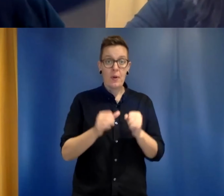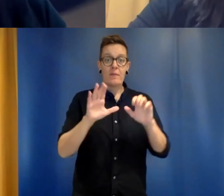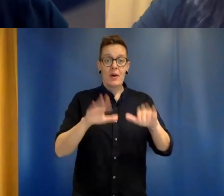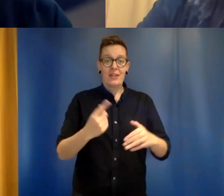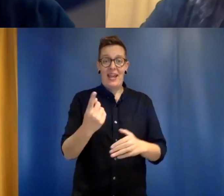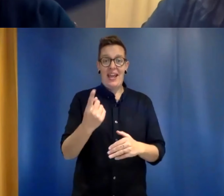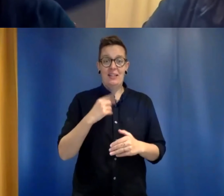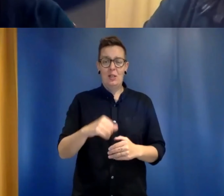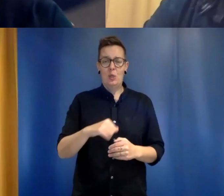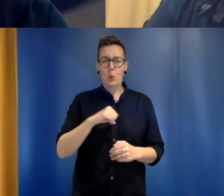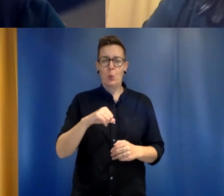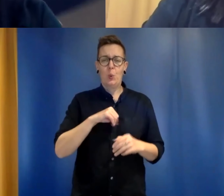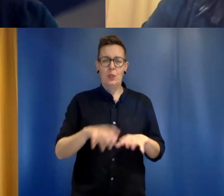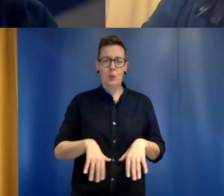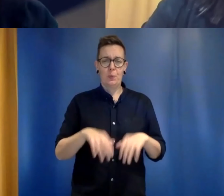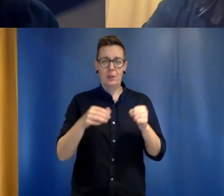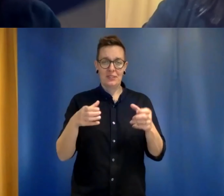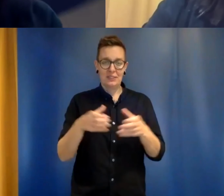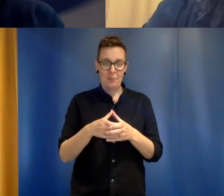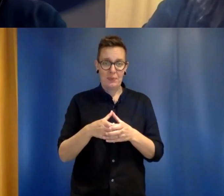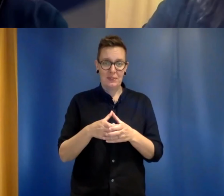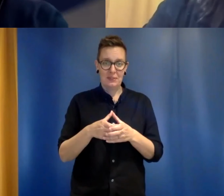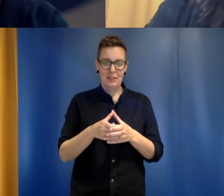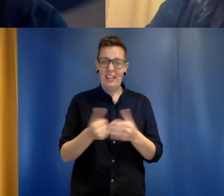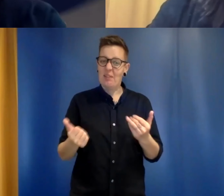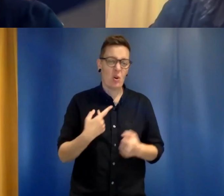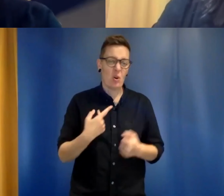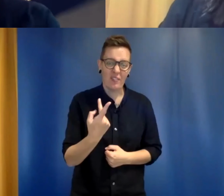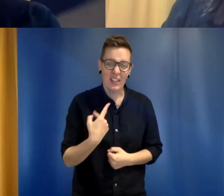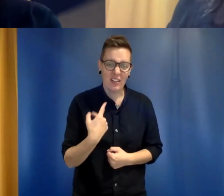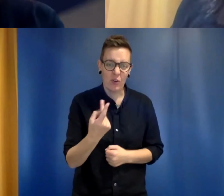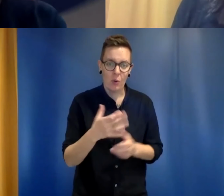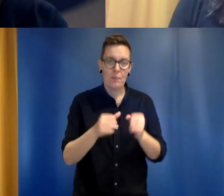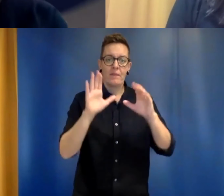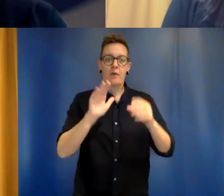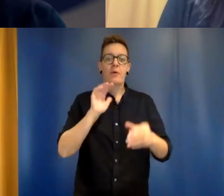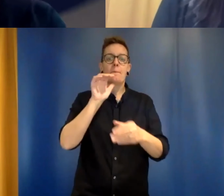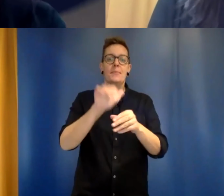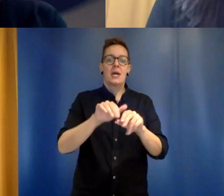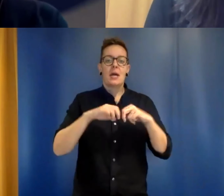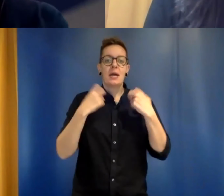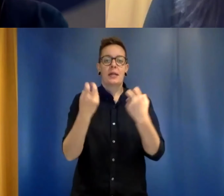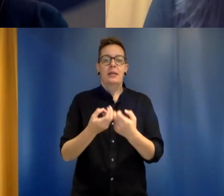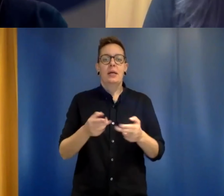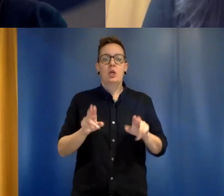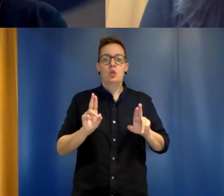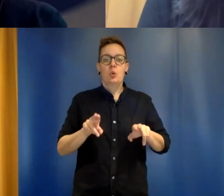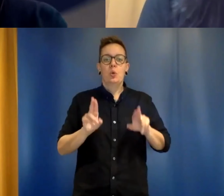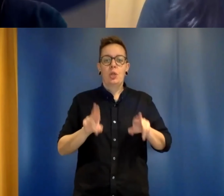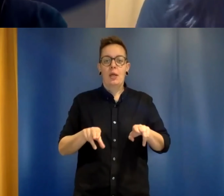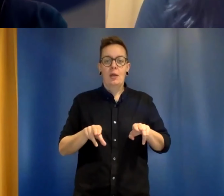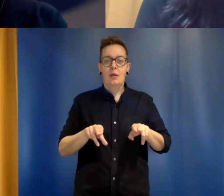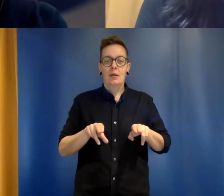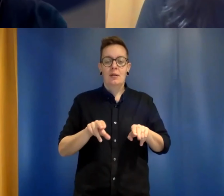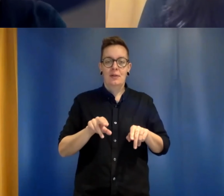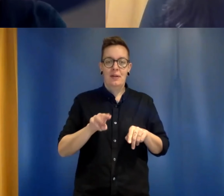roligt uppdrag ihop. Inte bara vi i och för sig men vi har suttit med i juryn till MTM's